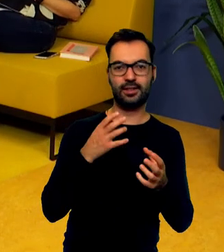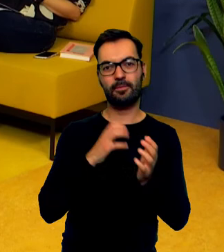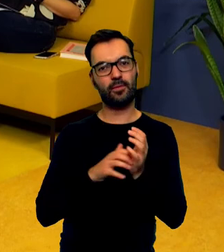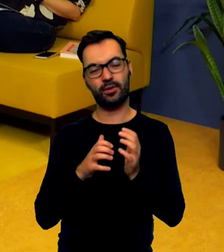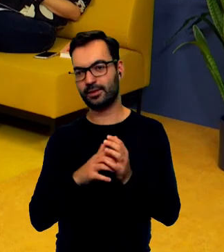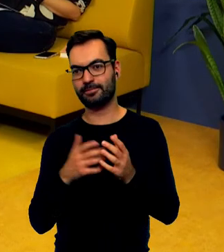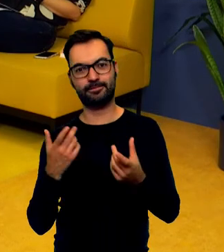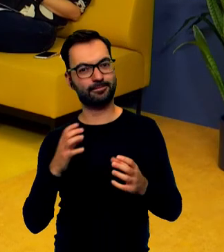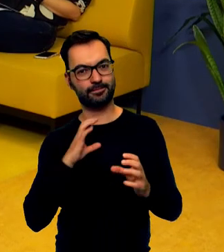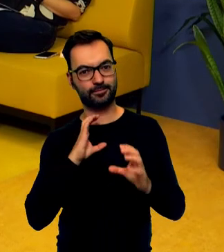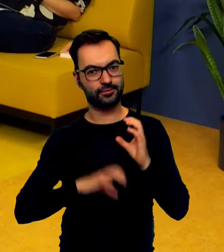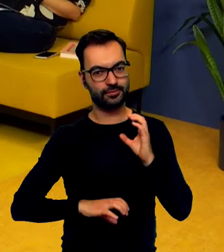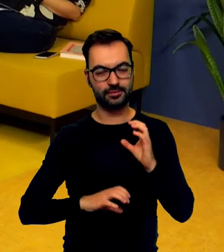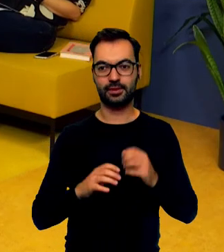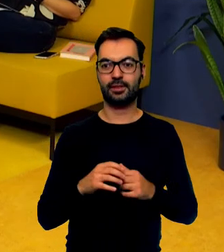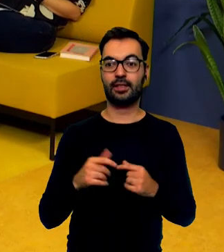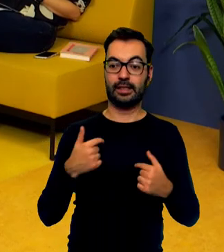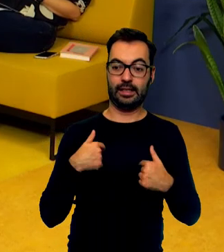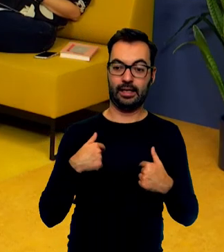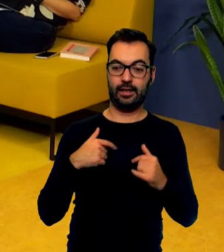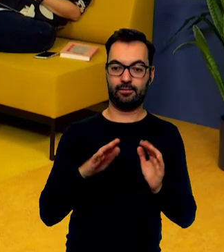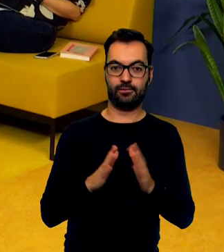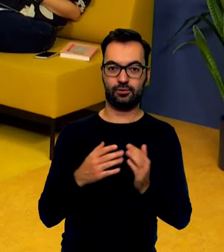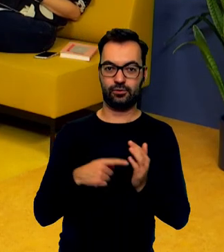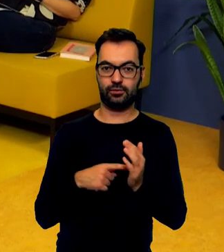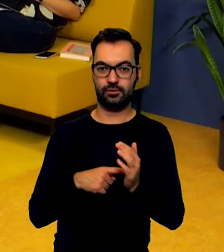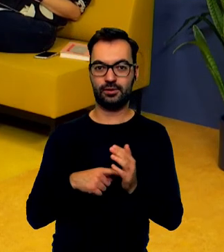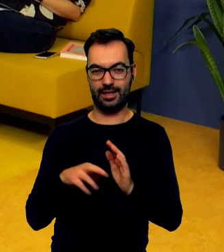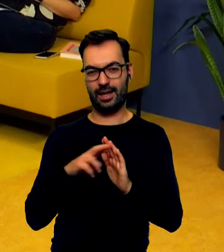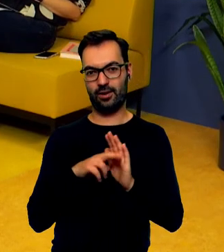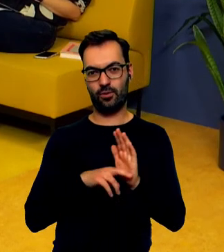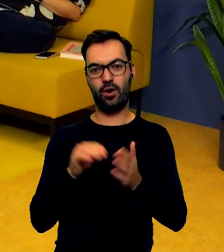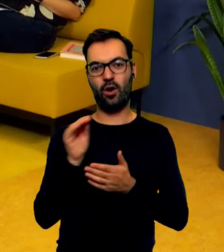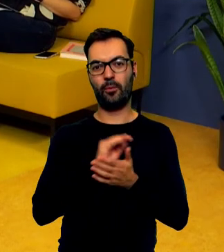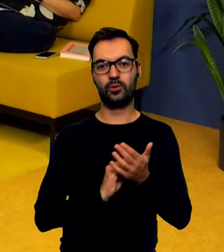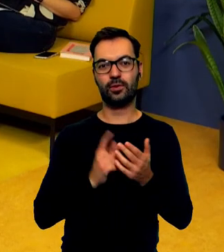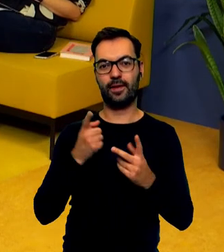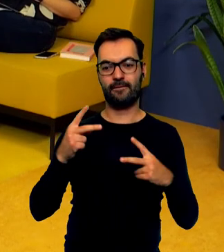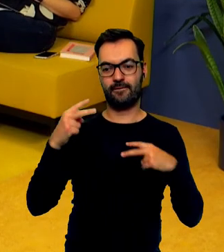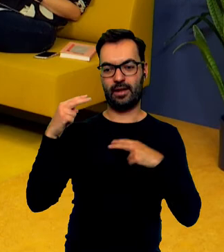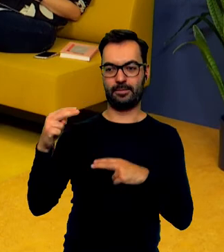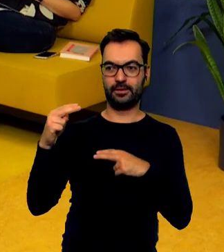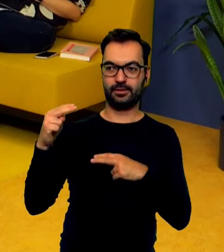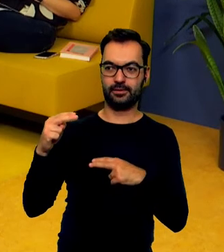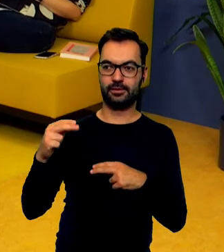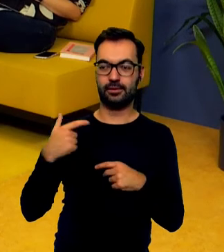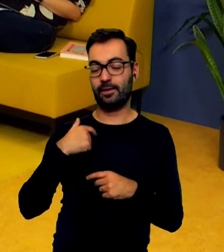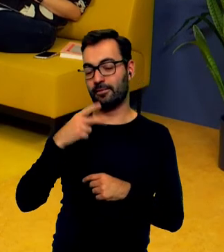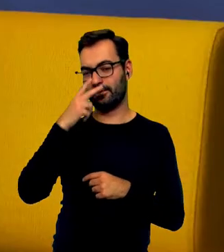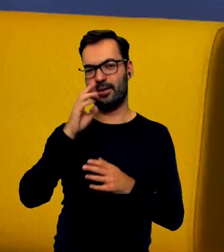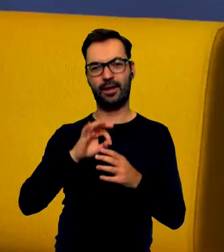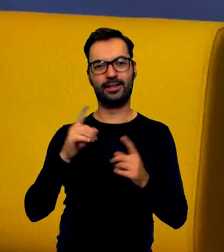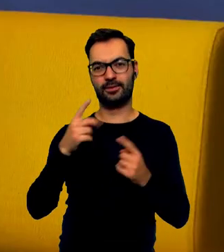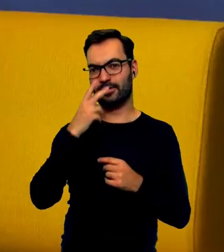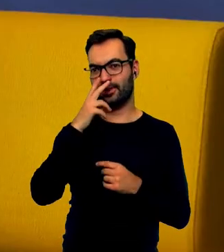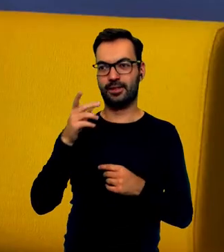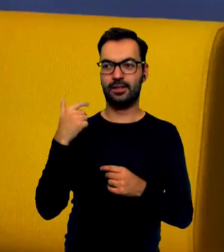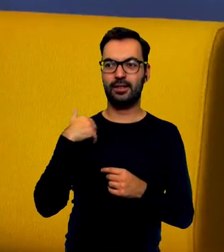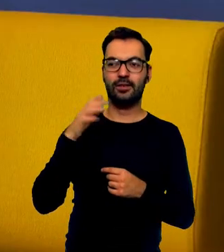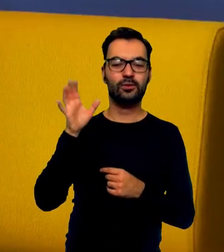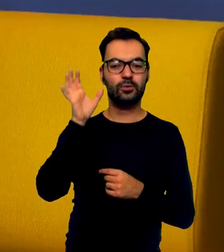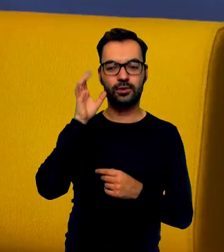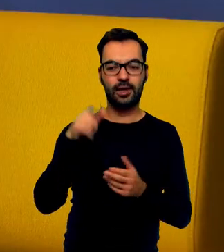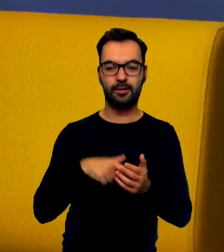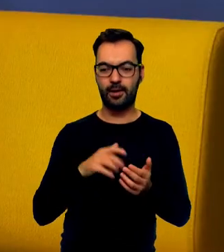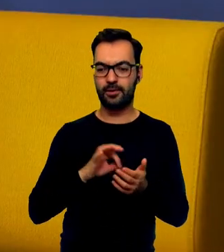konfliktów. I ja zresztą opisuję w tej regule taką scenkę, której byłem świadkiem, którą słyszałem kiedyś